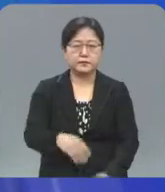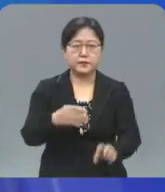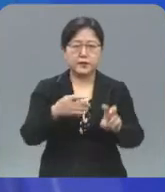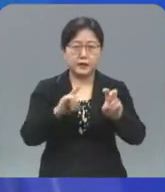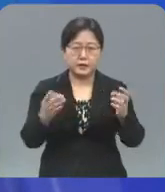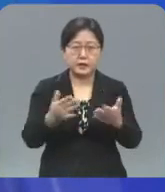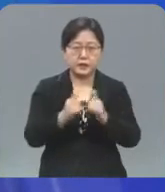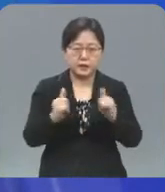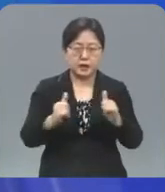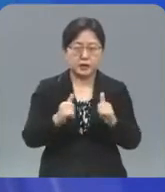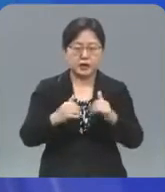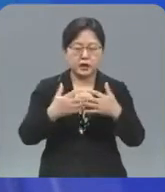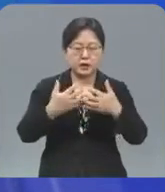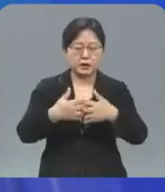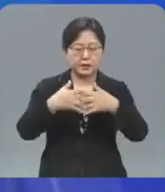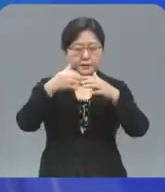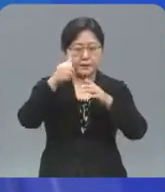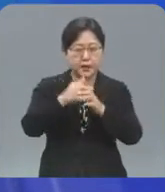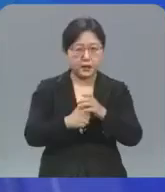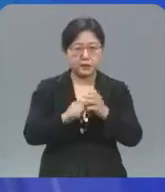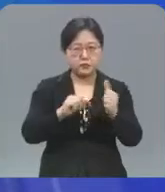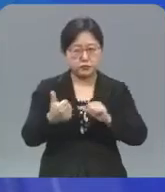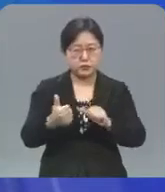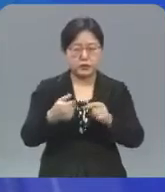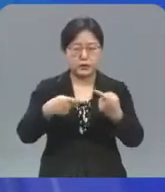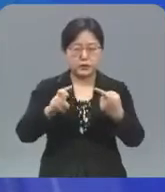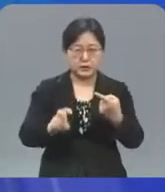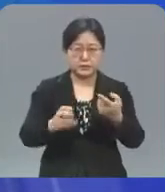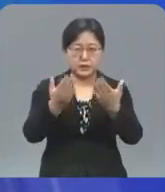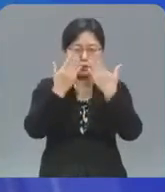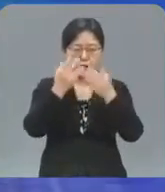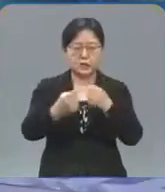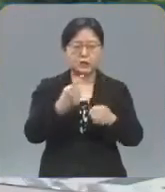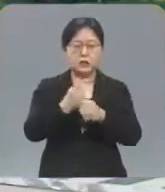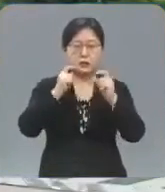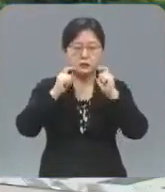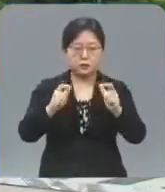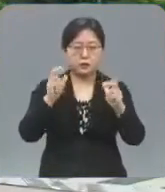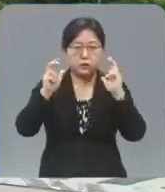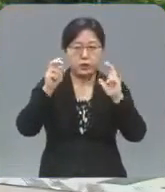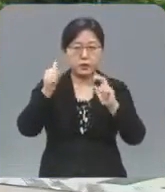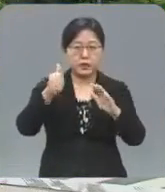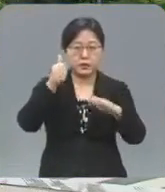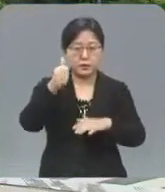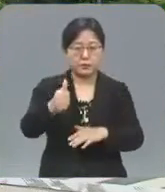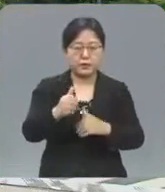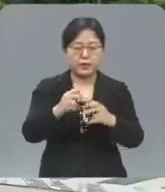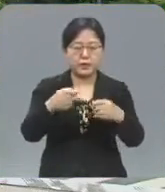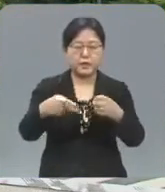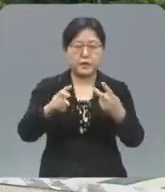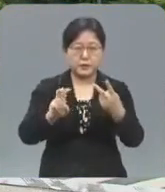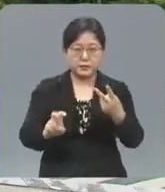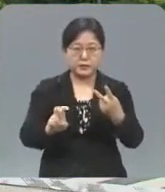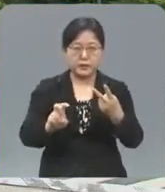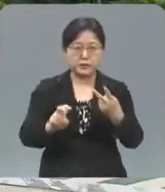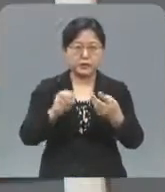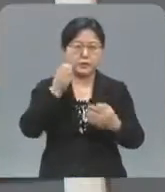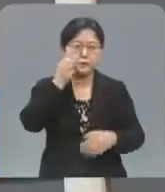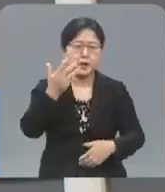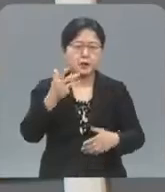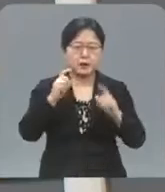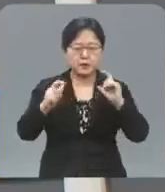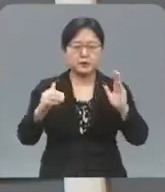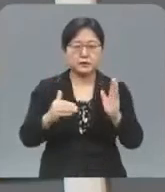20대 노동자가 파쇄기에 끼어 숨진 사고와 관련해 1심에서 징역 1년을 선고받은 업체 대표가 2심에서 징역